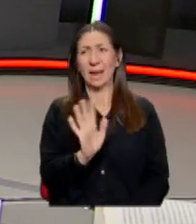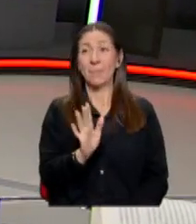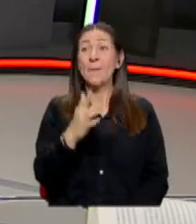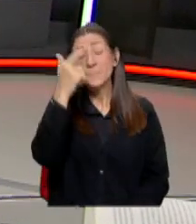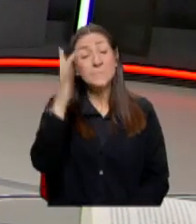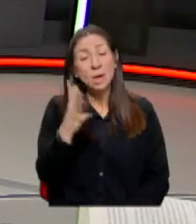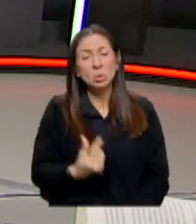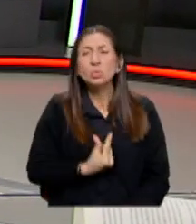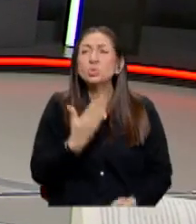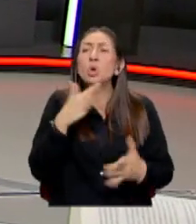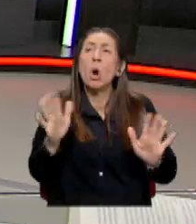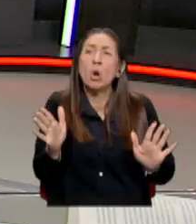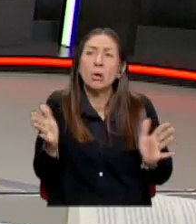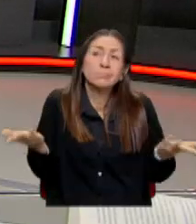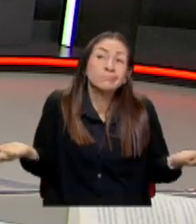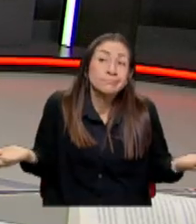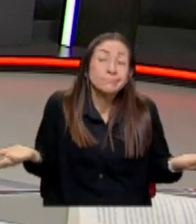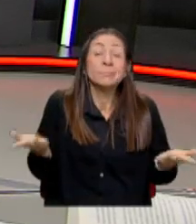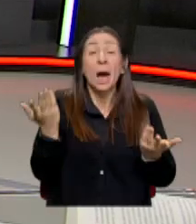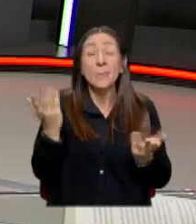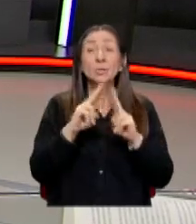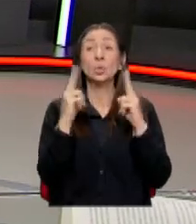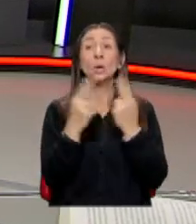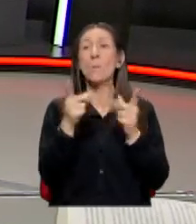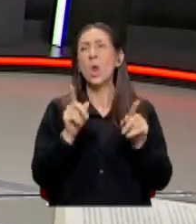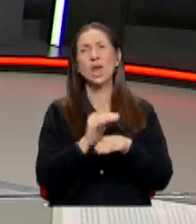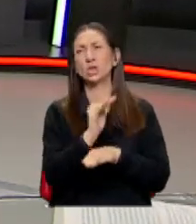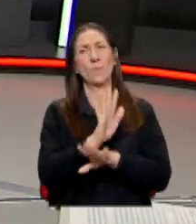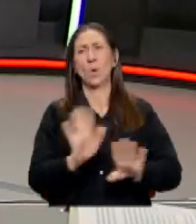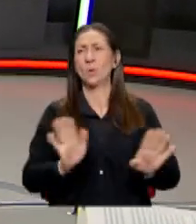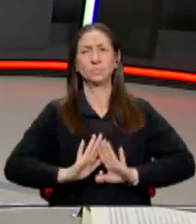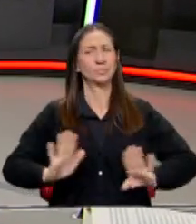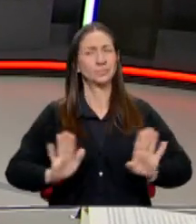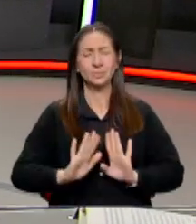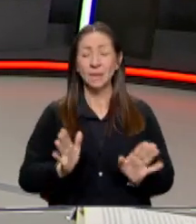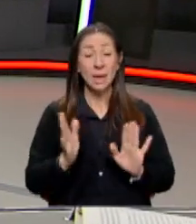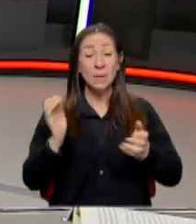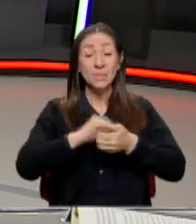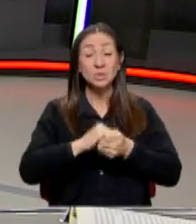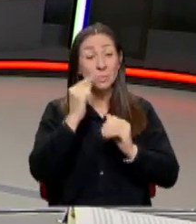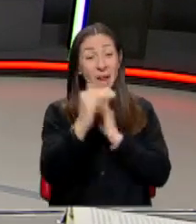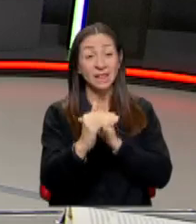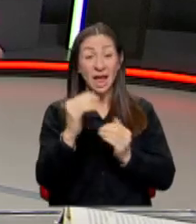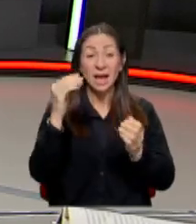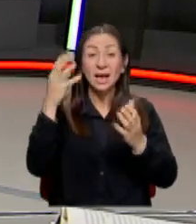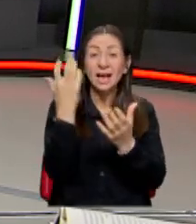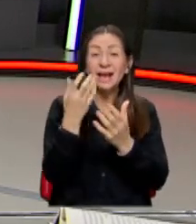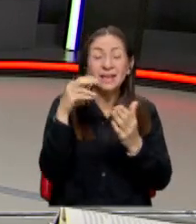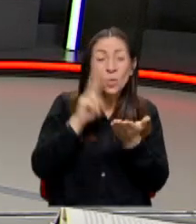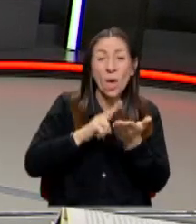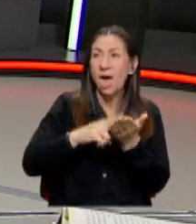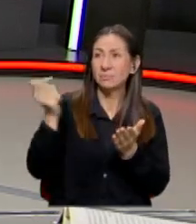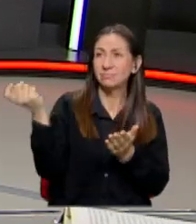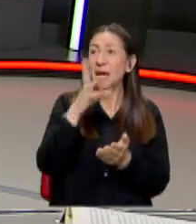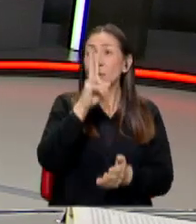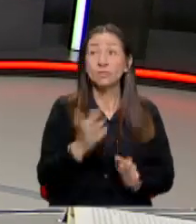Belki umutsuz olduğu için ama dünya böyle yaşamıyor. Birleşmiş Milletler'e kayıtlı 200'ün üstünde ülke